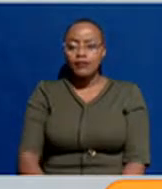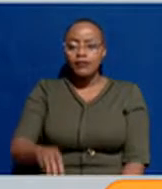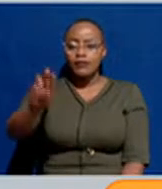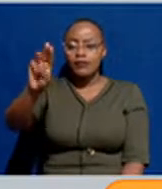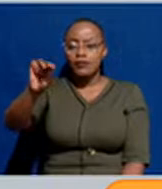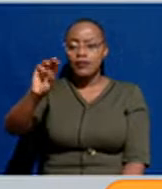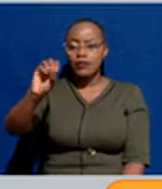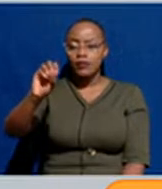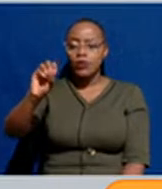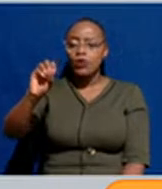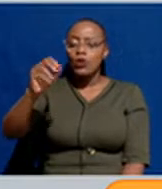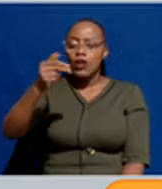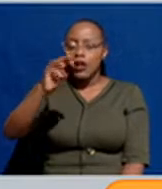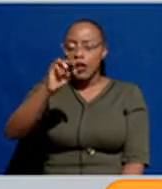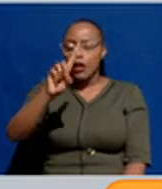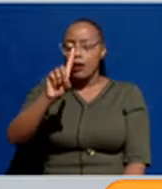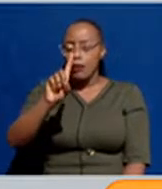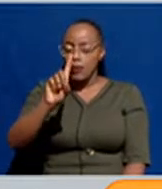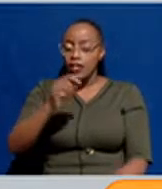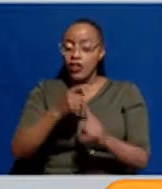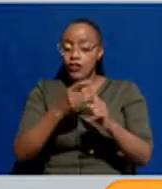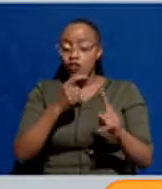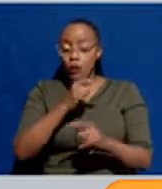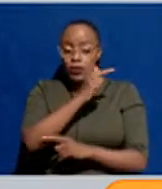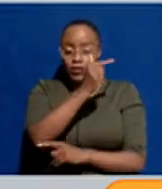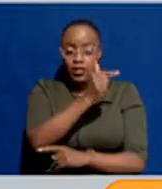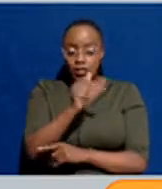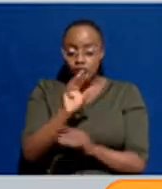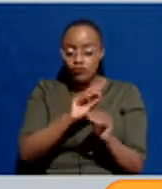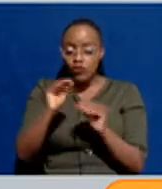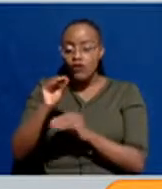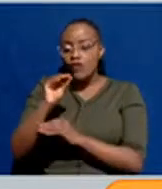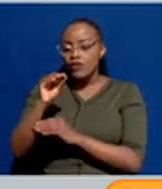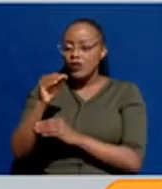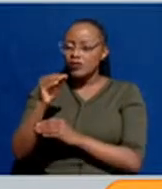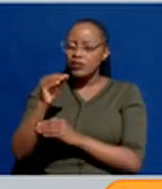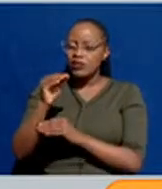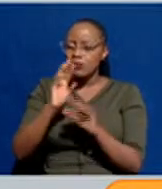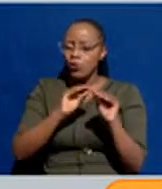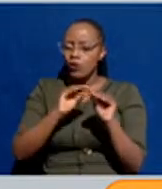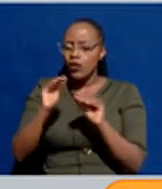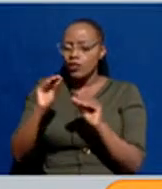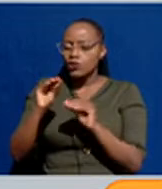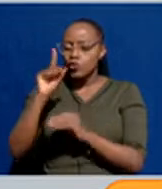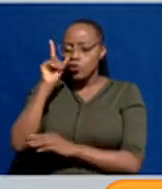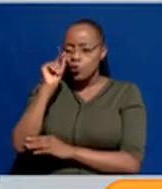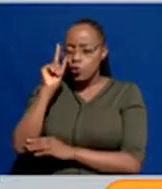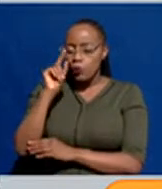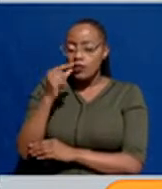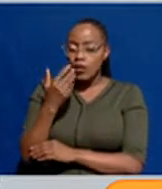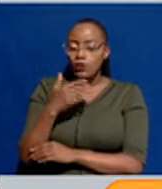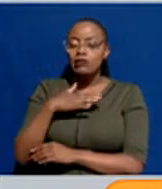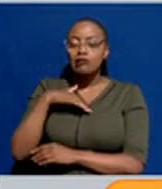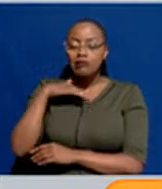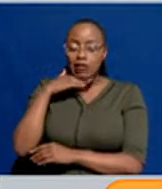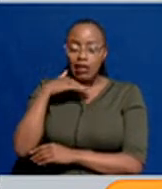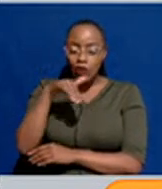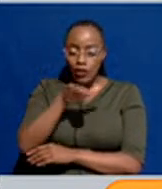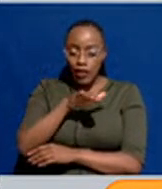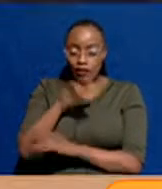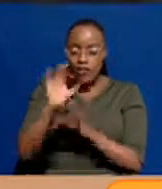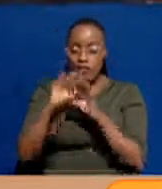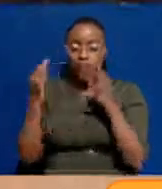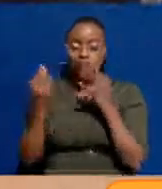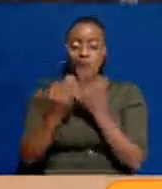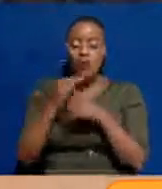Mohamed Masoud's journey from Tororo in Tanzania headed to Mombasa was cut short at Salama area in Makueni County, only for the